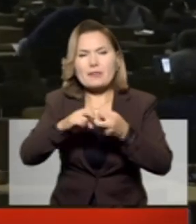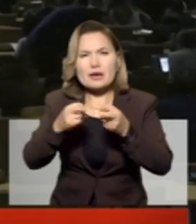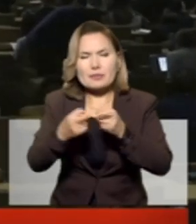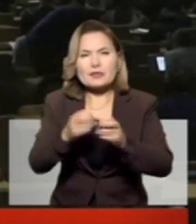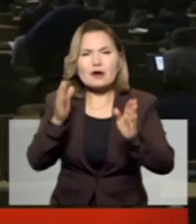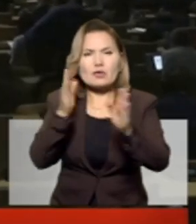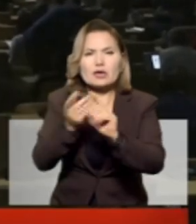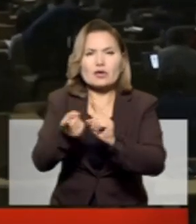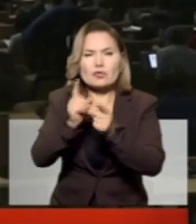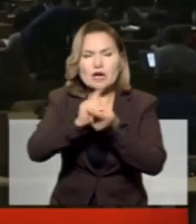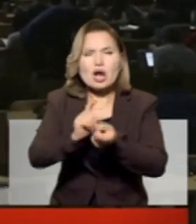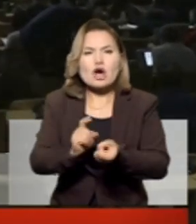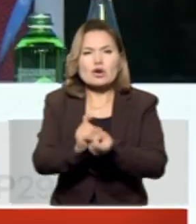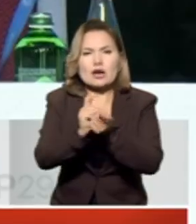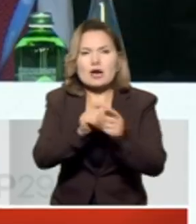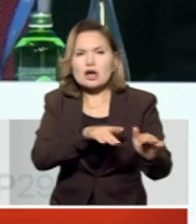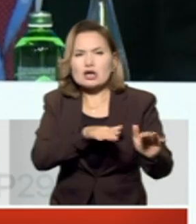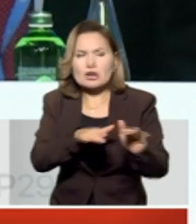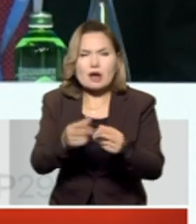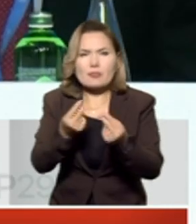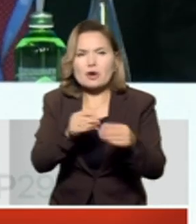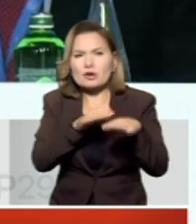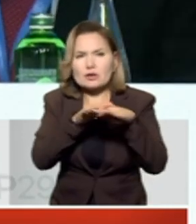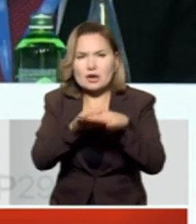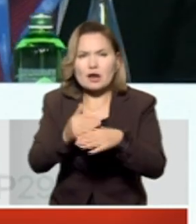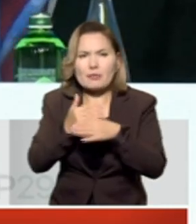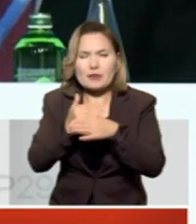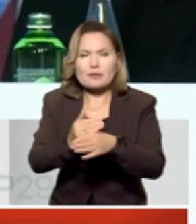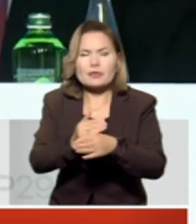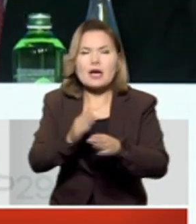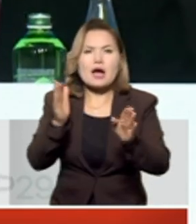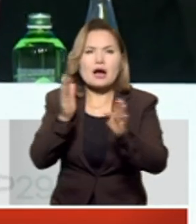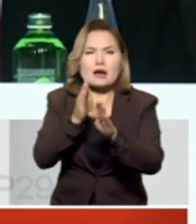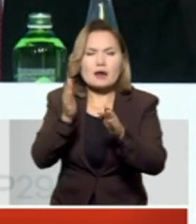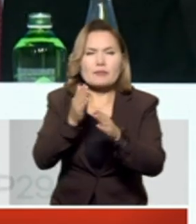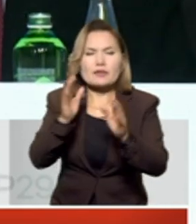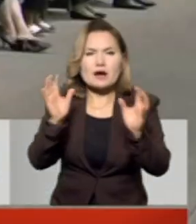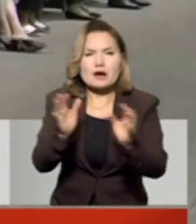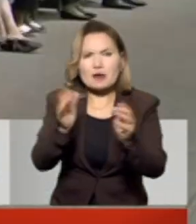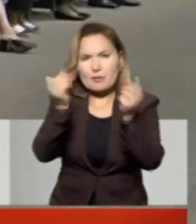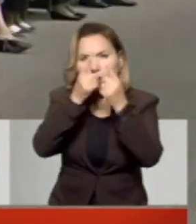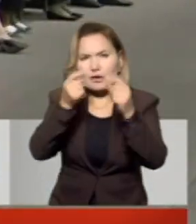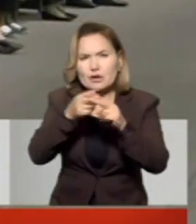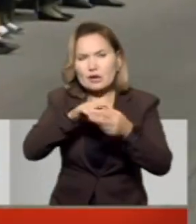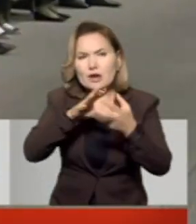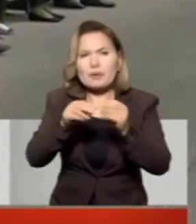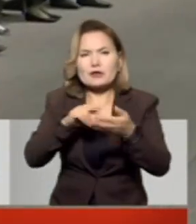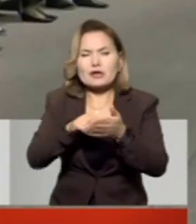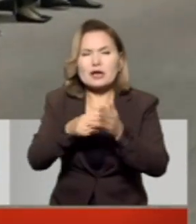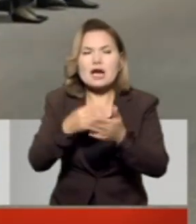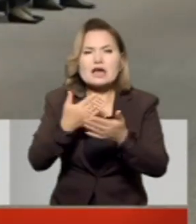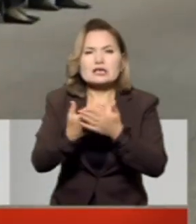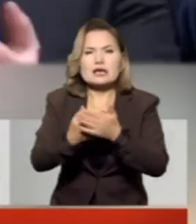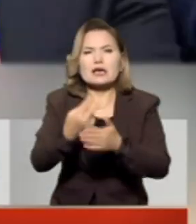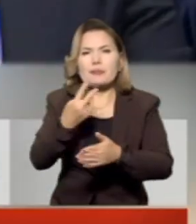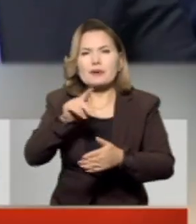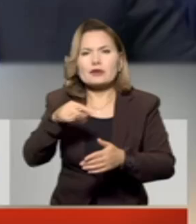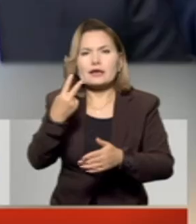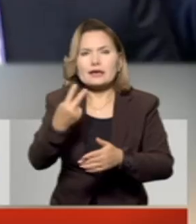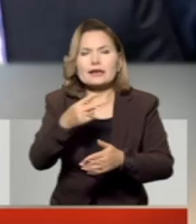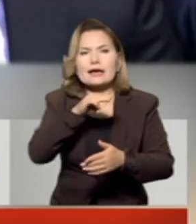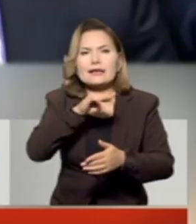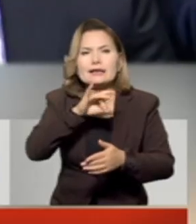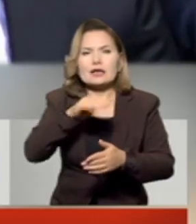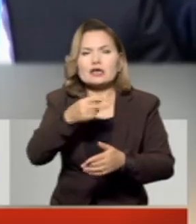бірі климаттың өзгеруімен күрес шараларын қаржыландыру. Кейбір мәліметтерге қарағанда бұл мақсатқа шамамен 2,2